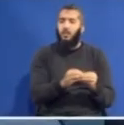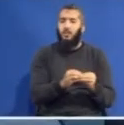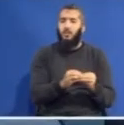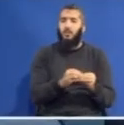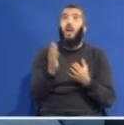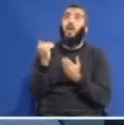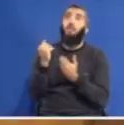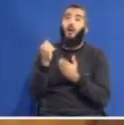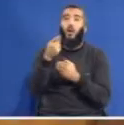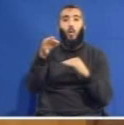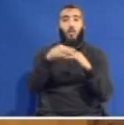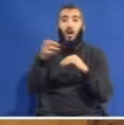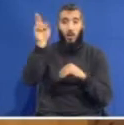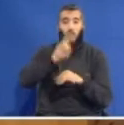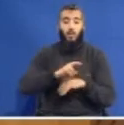يعود في يوم ما.